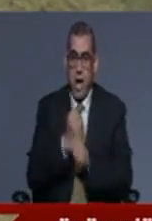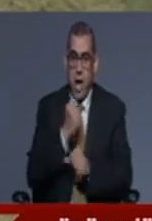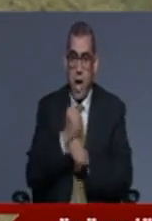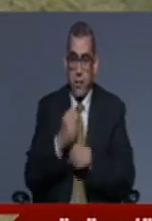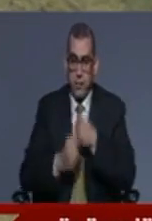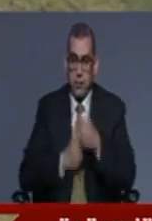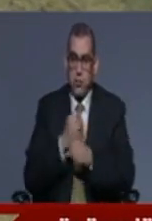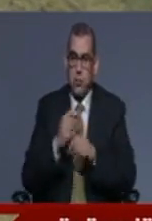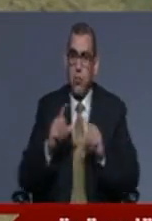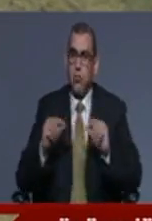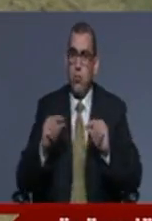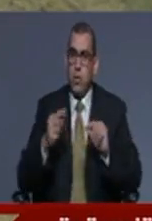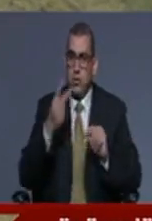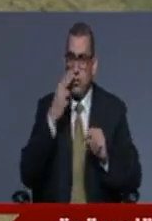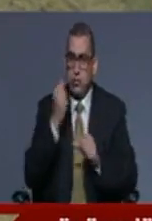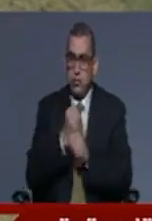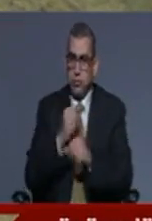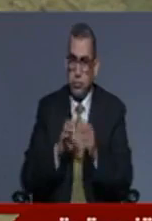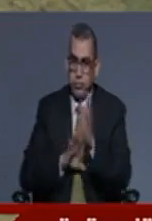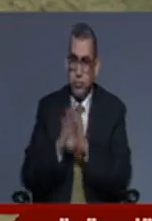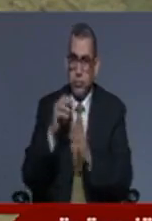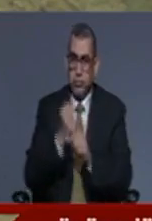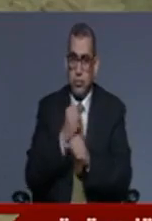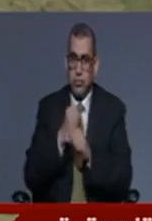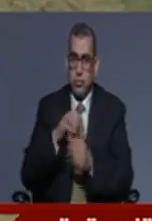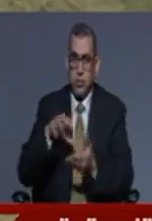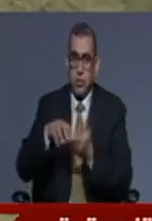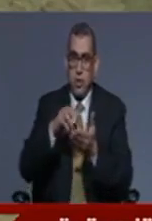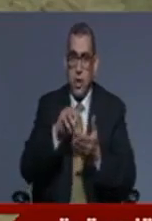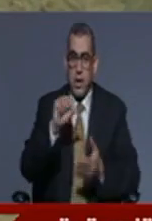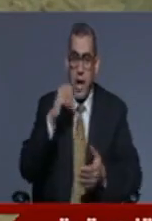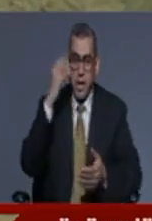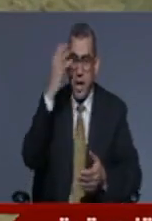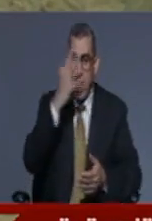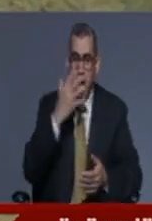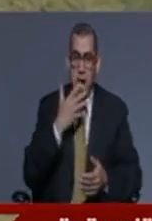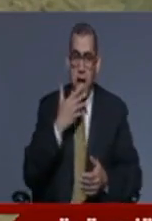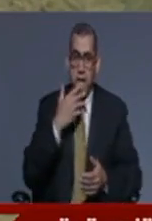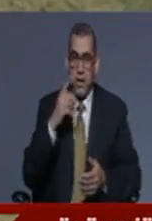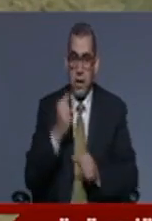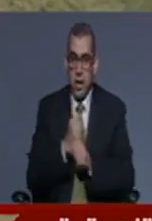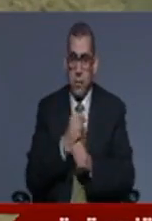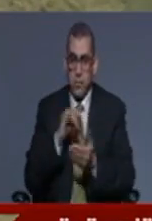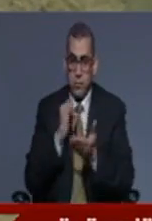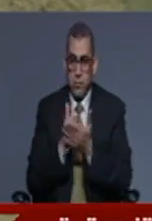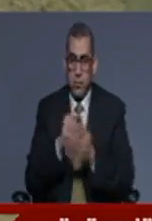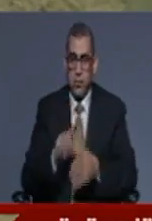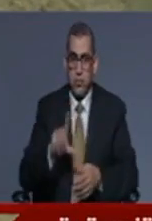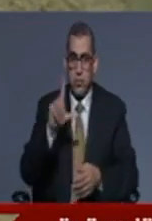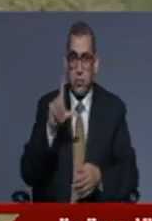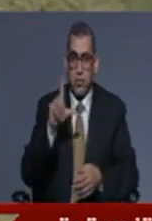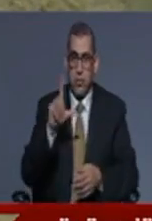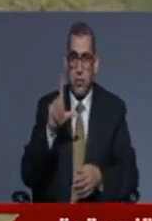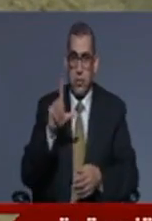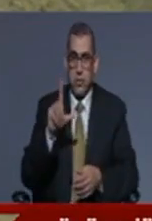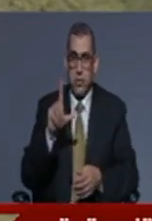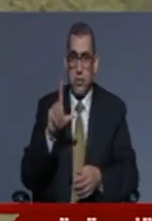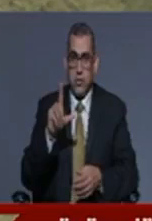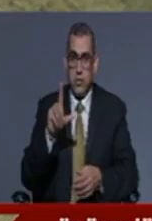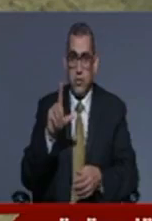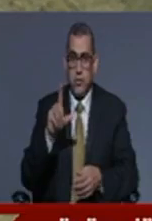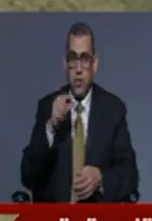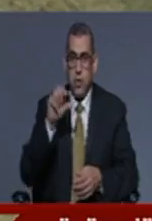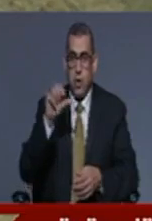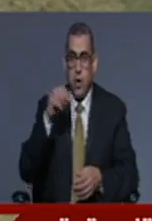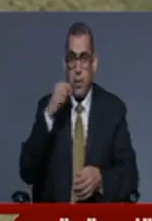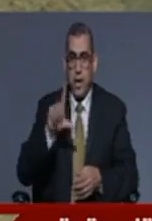الذي قامت به مفوضية الاتحاد الأفريقي تحت قيادة معالي السيد موسى فقيه